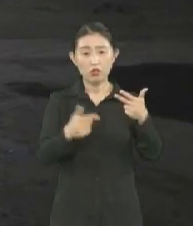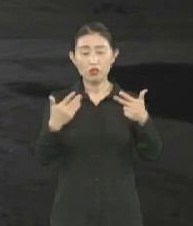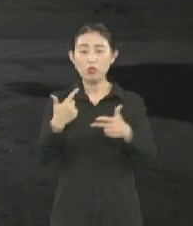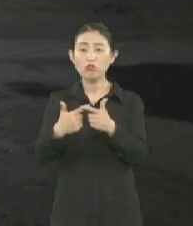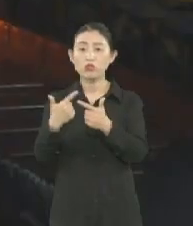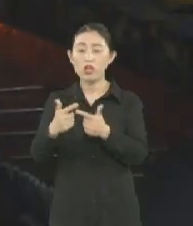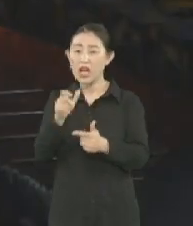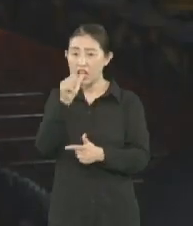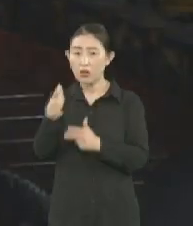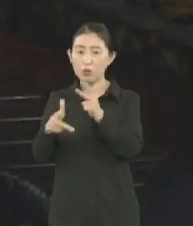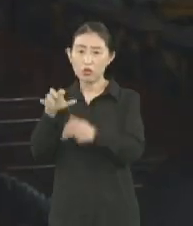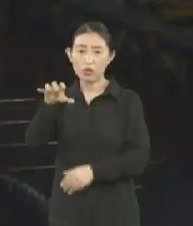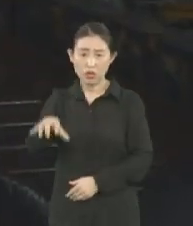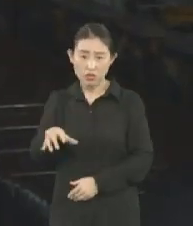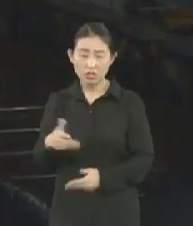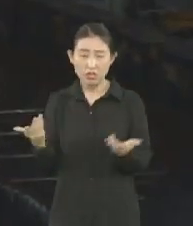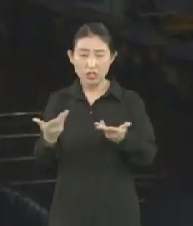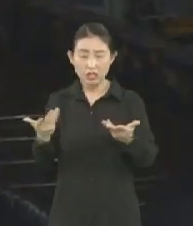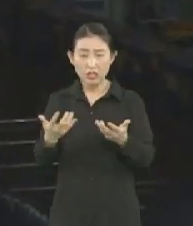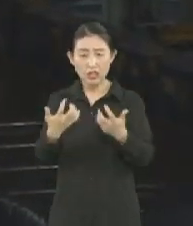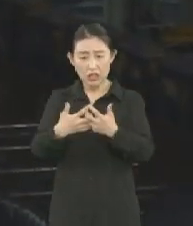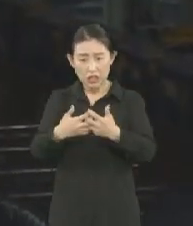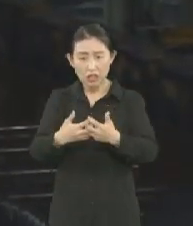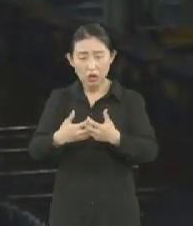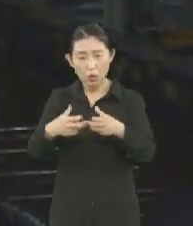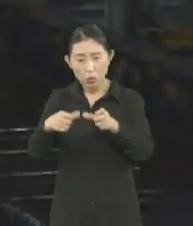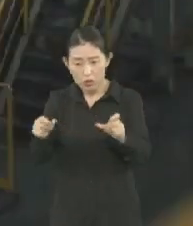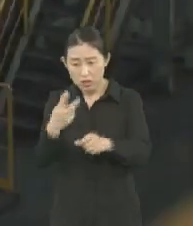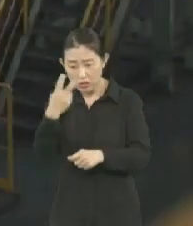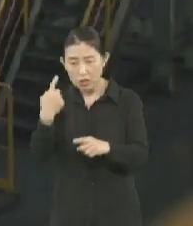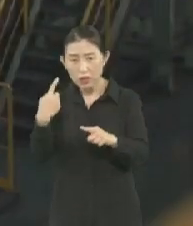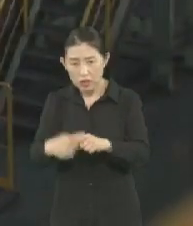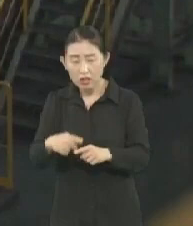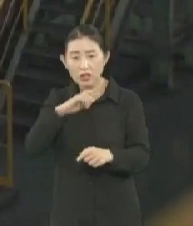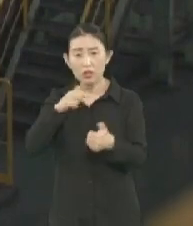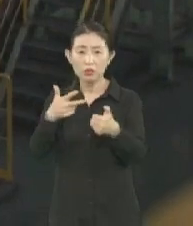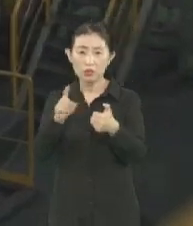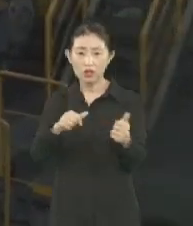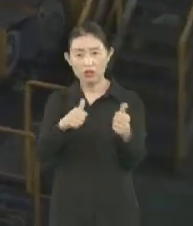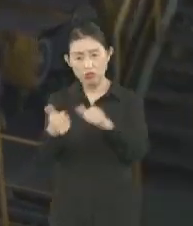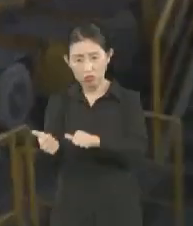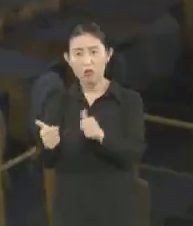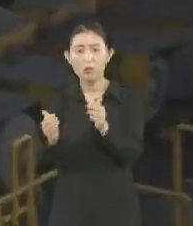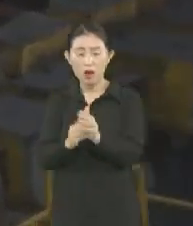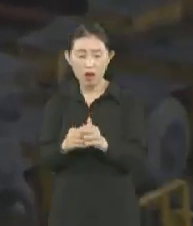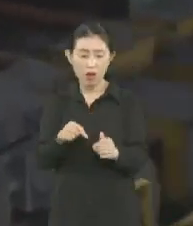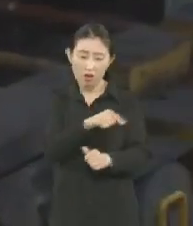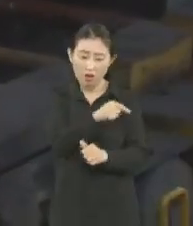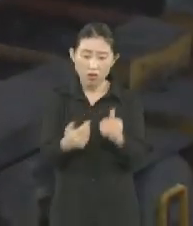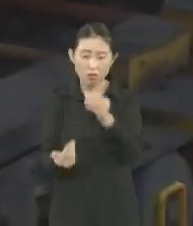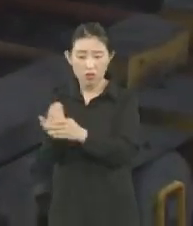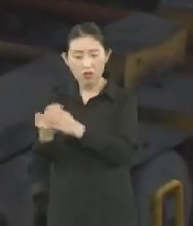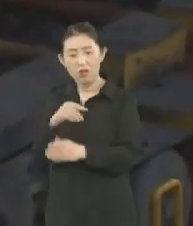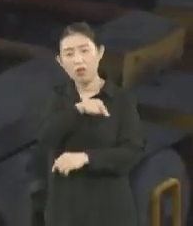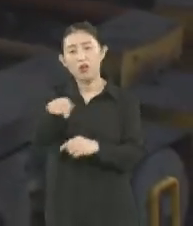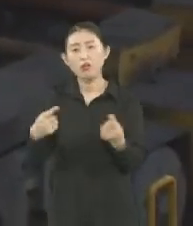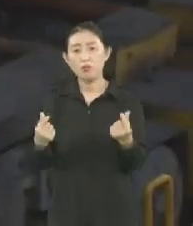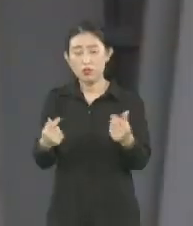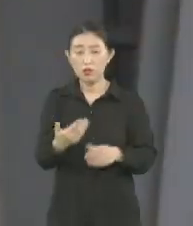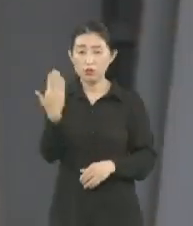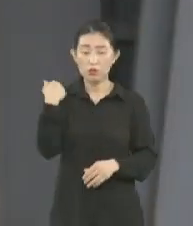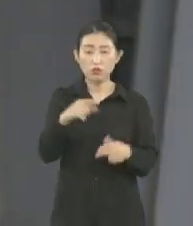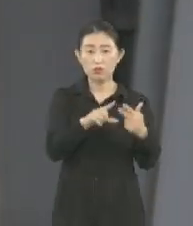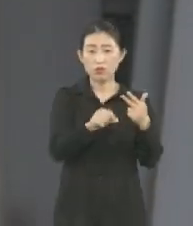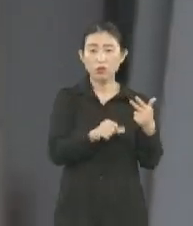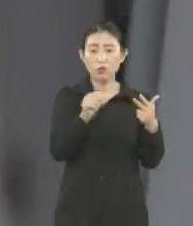부산의 철강 회사에서 기계 오작동 점검에 나섰던 50대 근로자가 A씨와 비슷한 사고로 숨졌고 지난